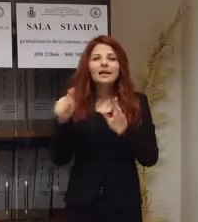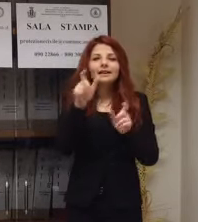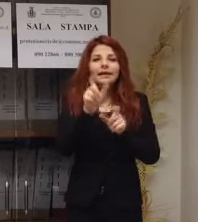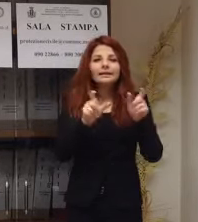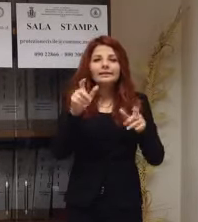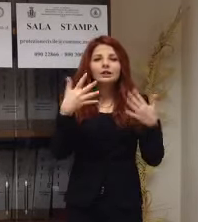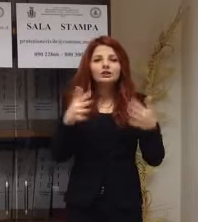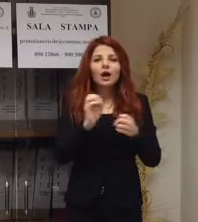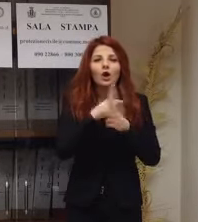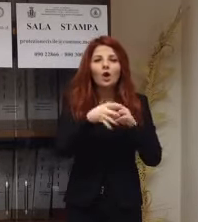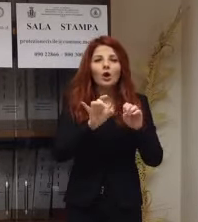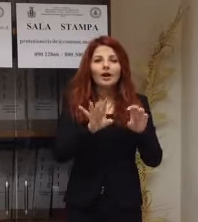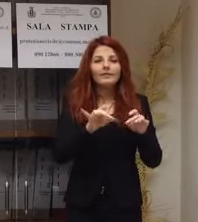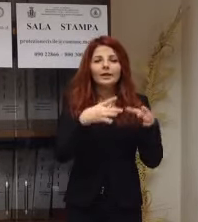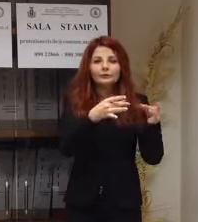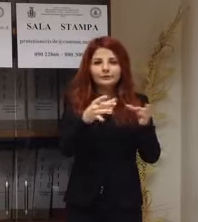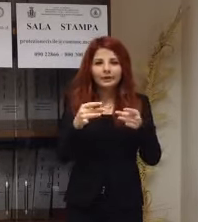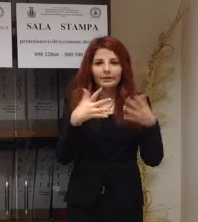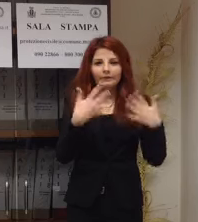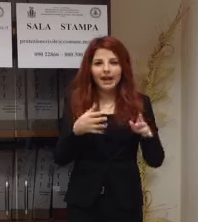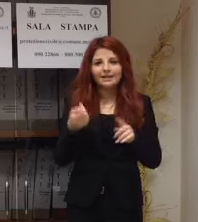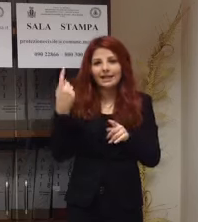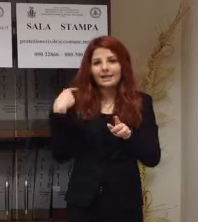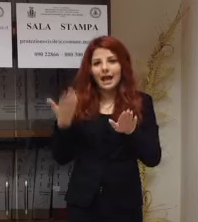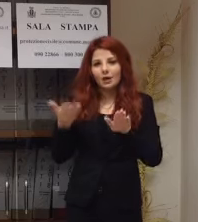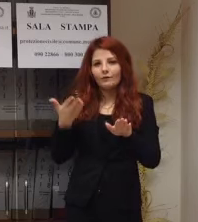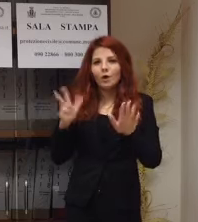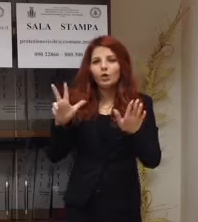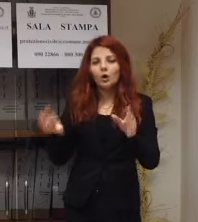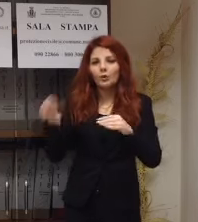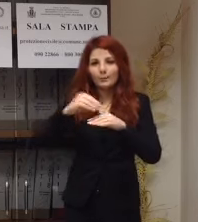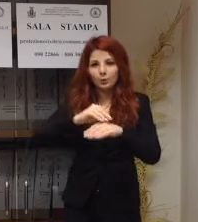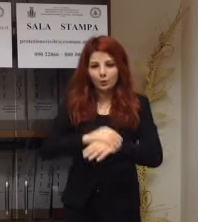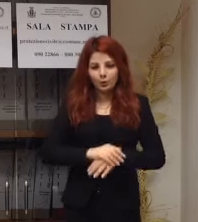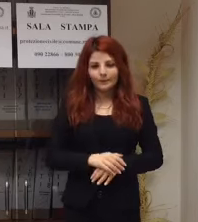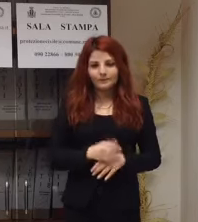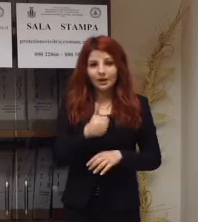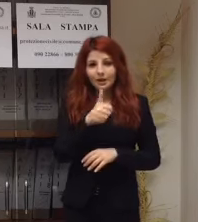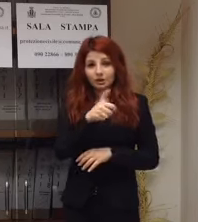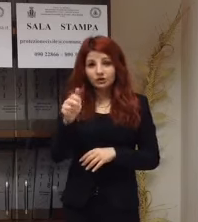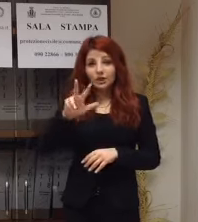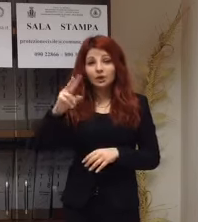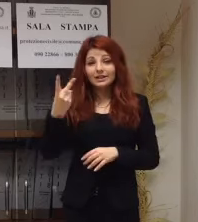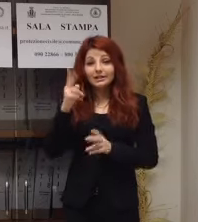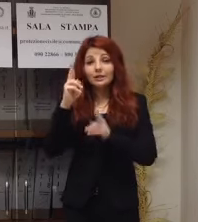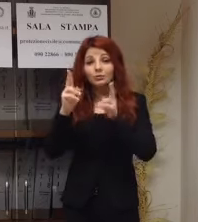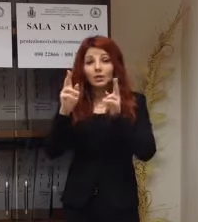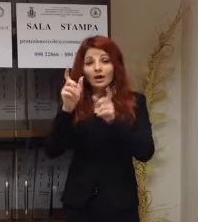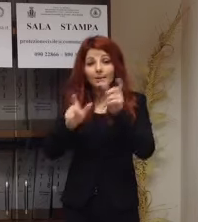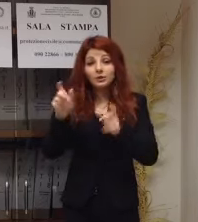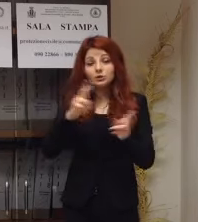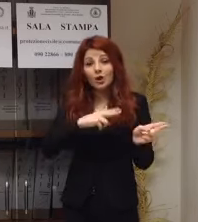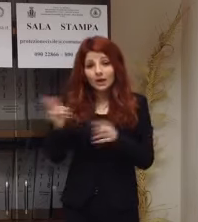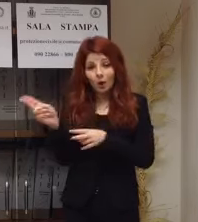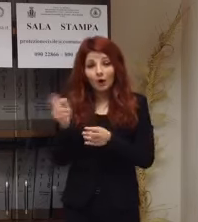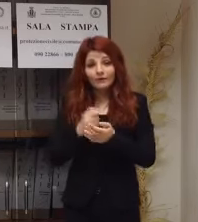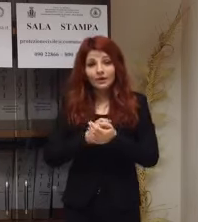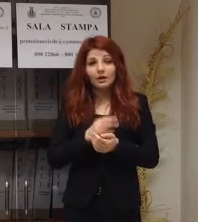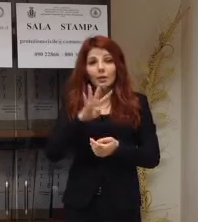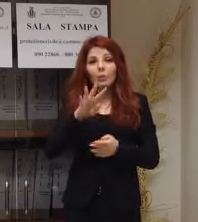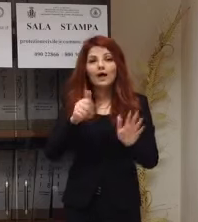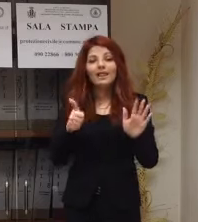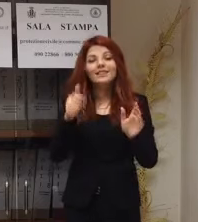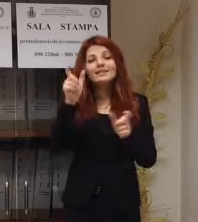contagi certificati, quindi 8 in più rispetto a ieri, sono 132 i ricoveri, 46 sono i